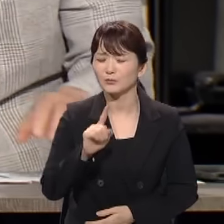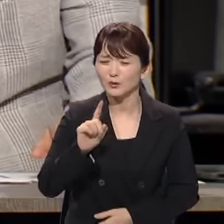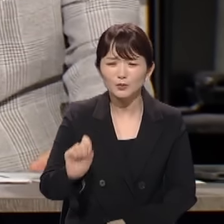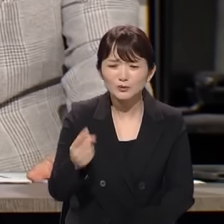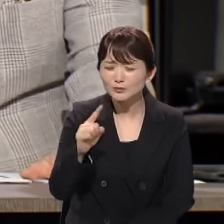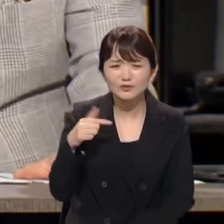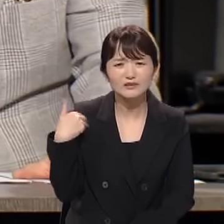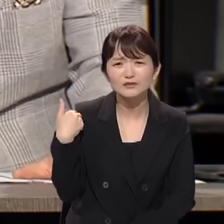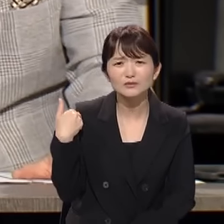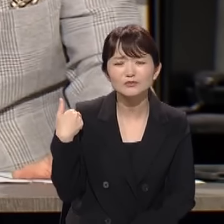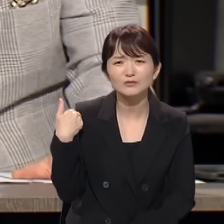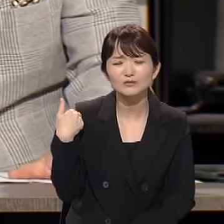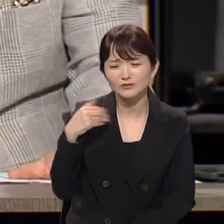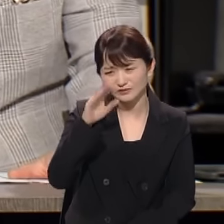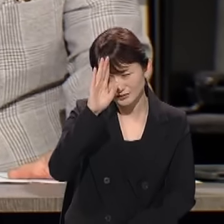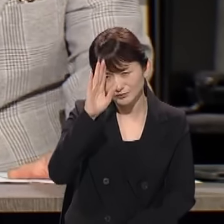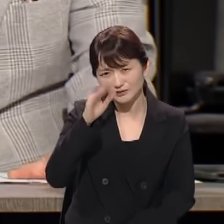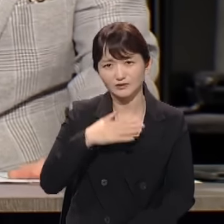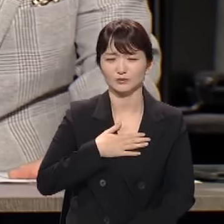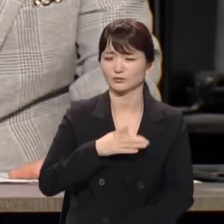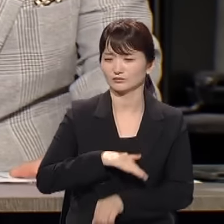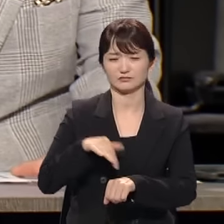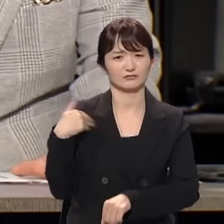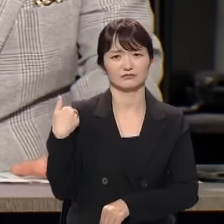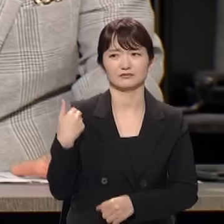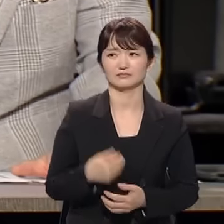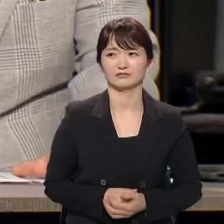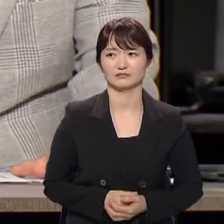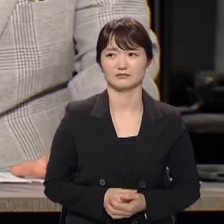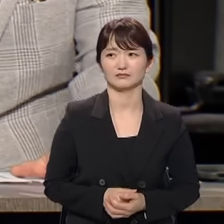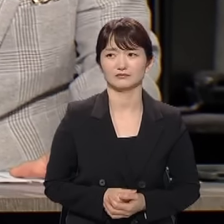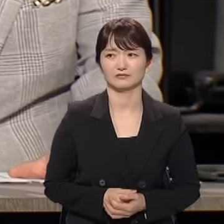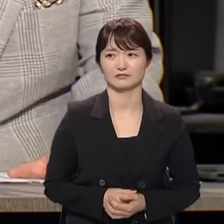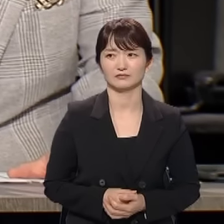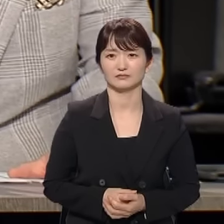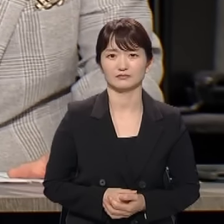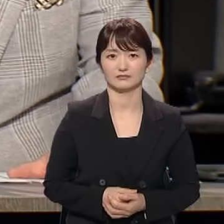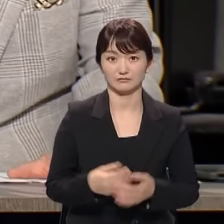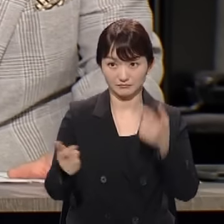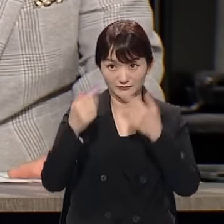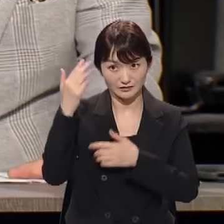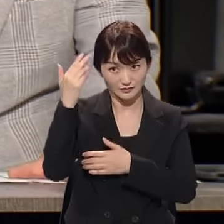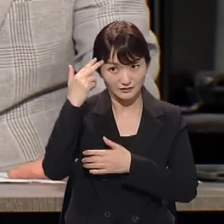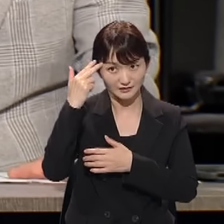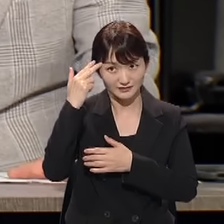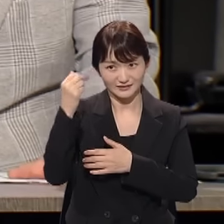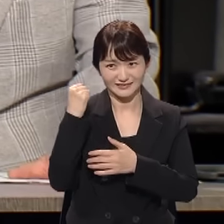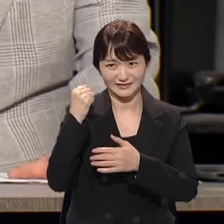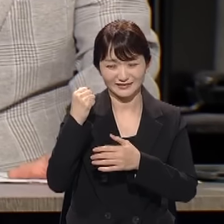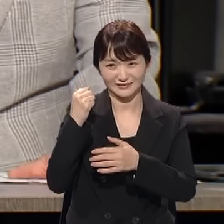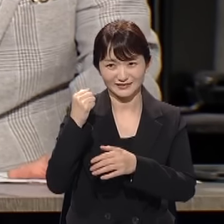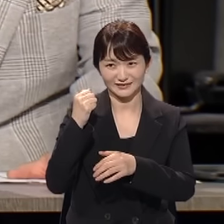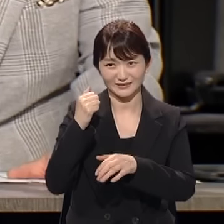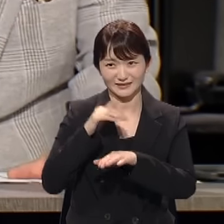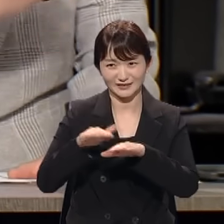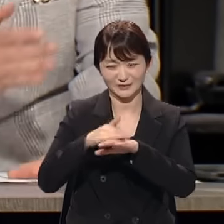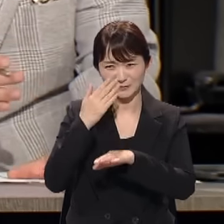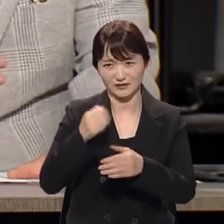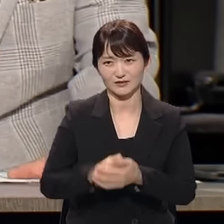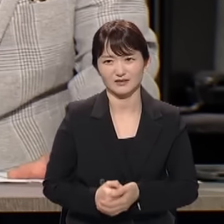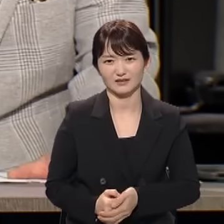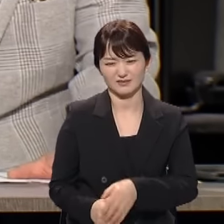질병이라고 말씀했는데 저도 잘 몰랐어요. 근데 분명히 정신력 극복이 가능하고요. 혼내야 됩니다. 아 진짜. 더